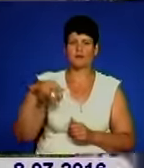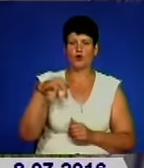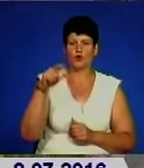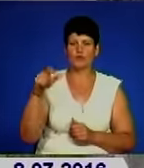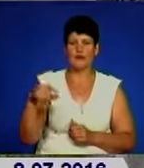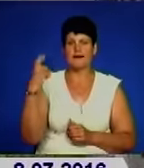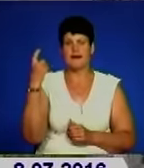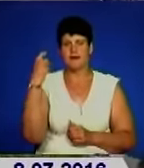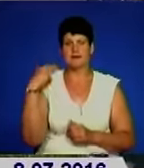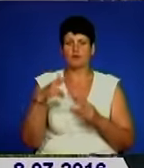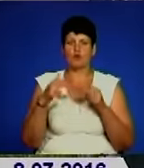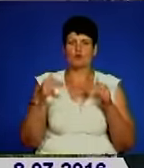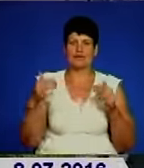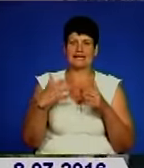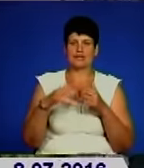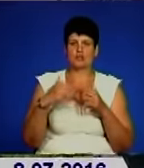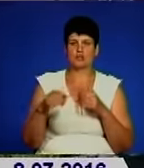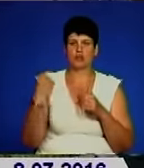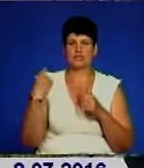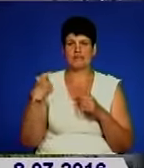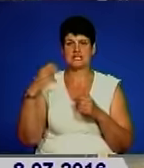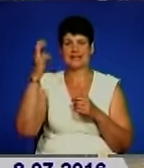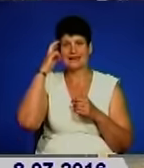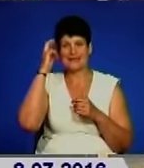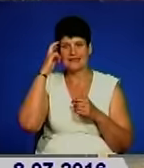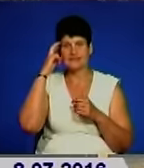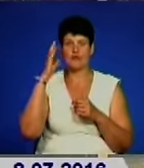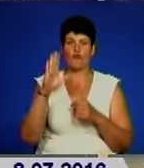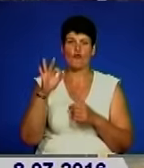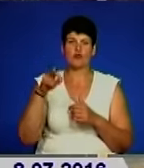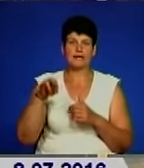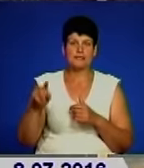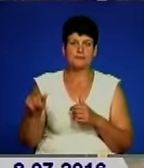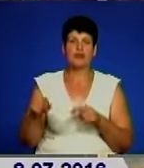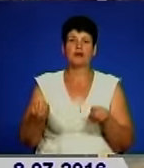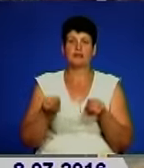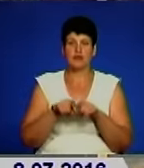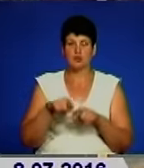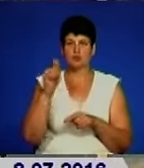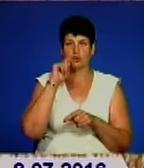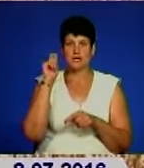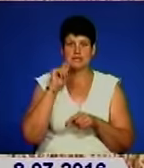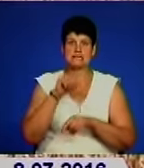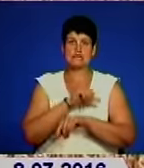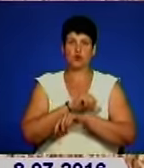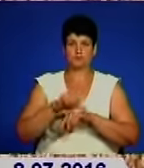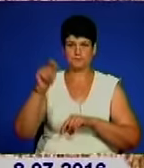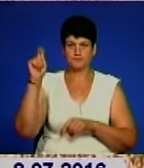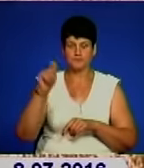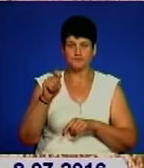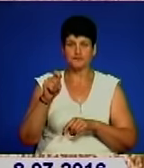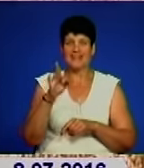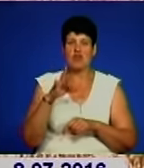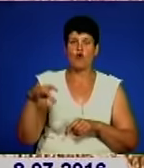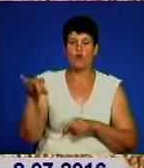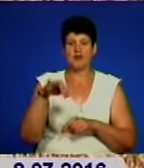Дніпропетровщини, Херсонщини, Одещини, Київщини, Волині, а також українців із-за кордону. З європейських країн